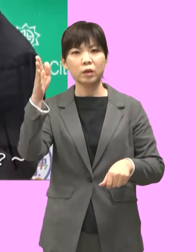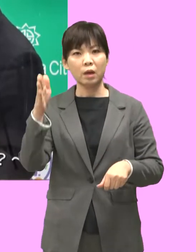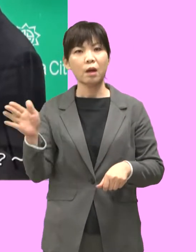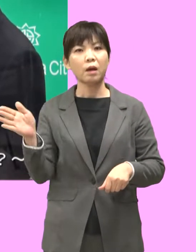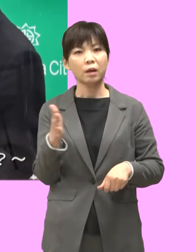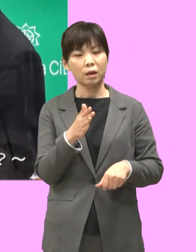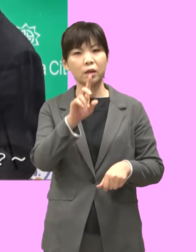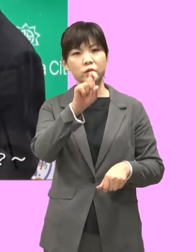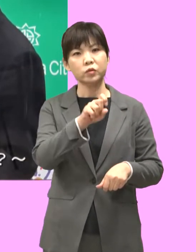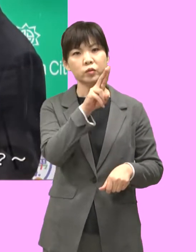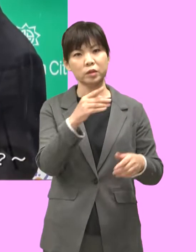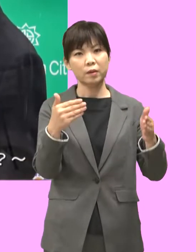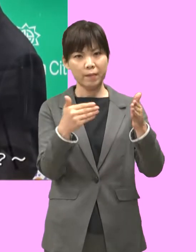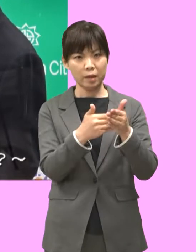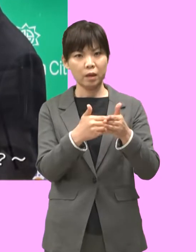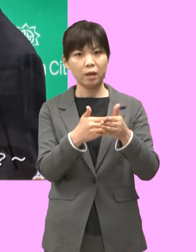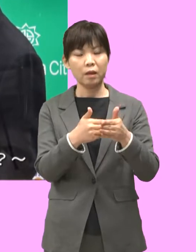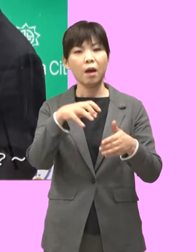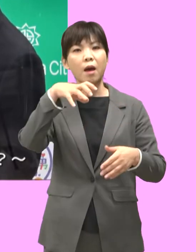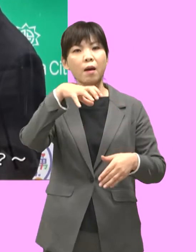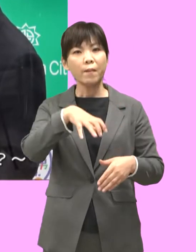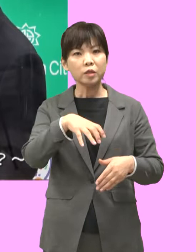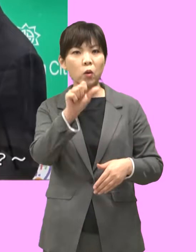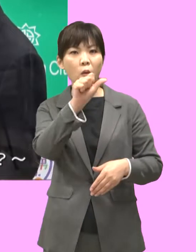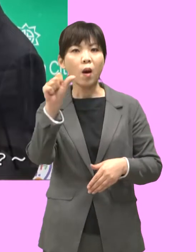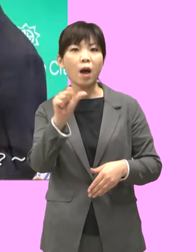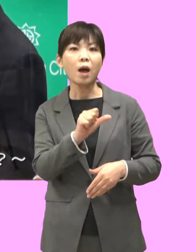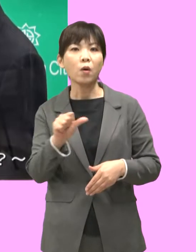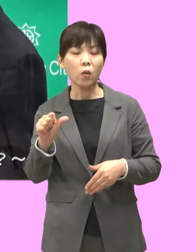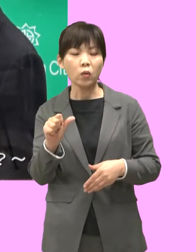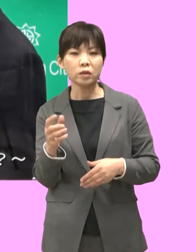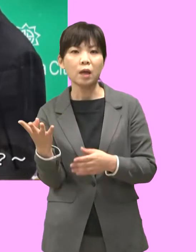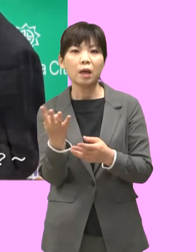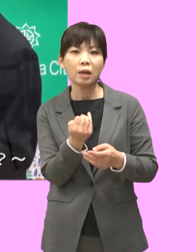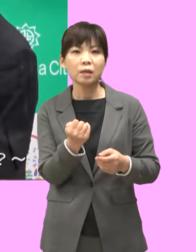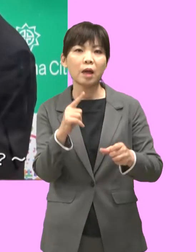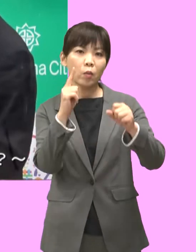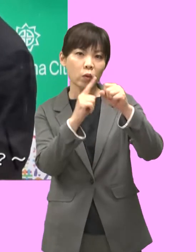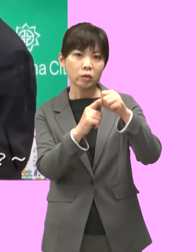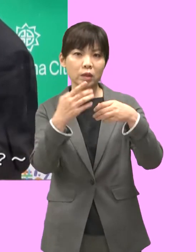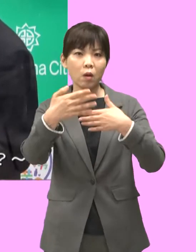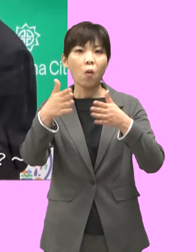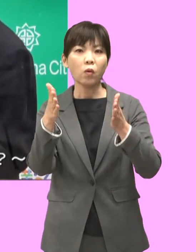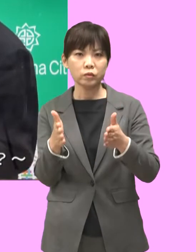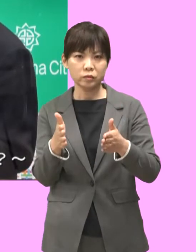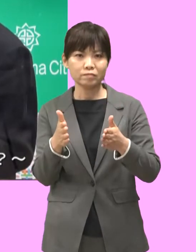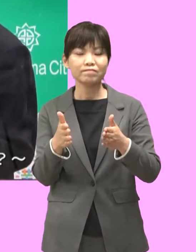までと、場所は青瀬の多目的ホールでありまして、まずは、